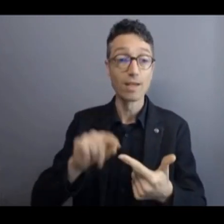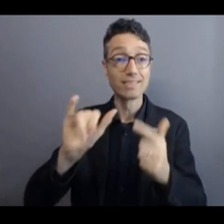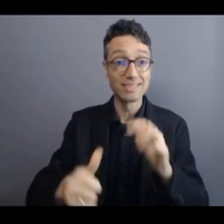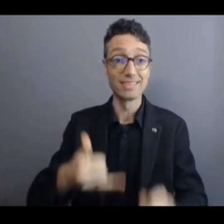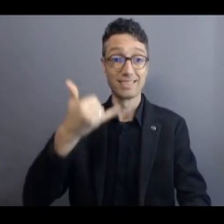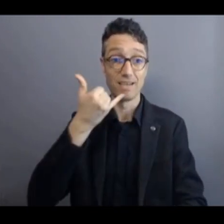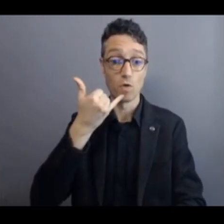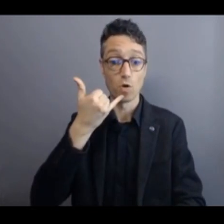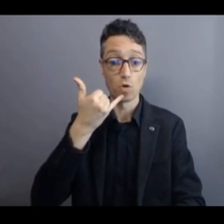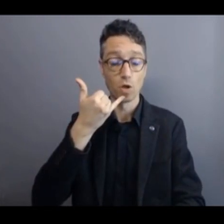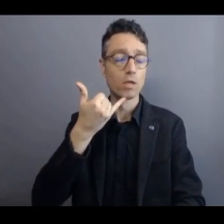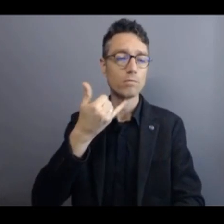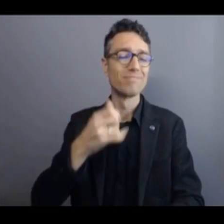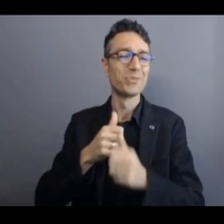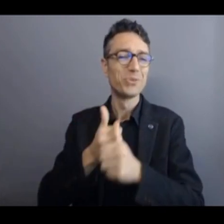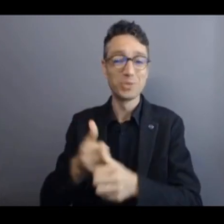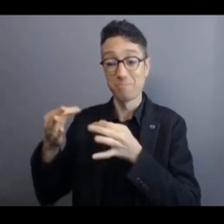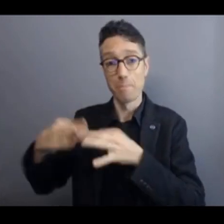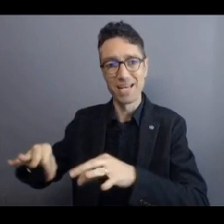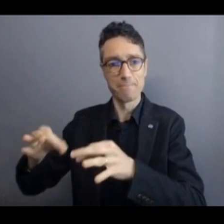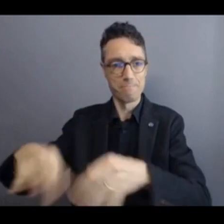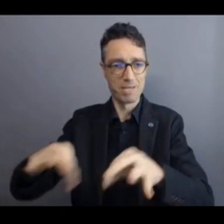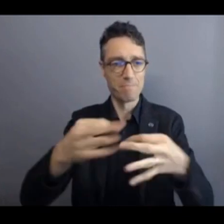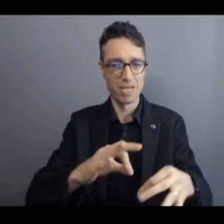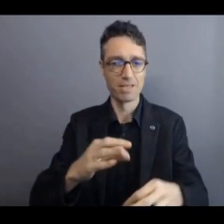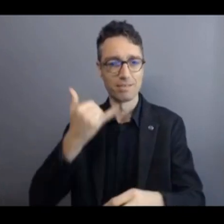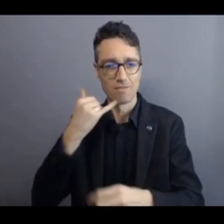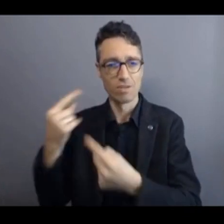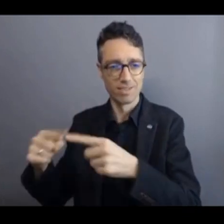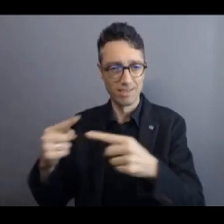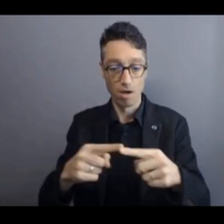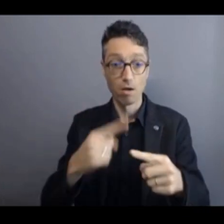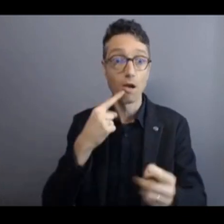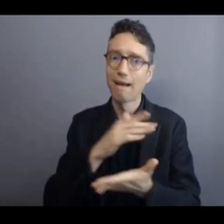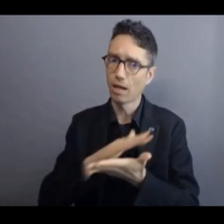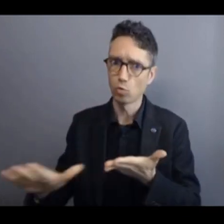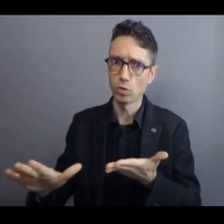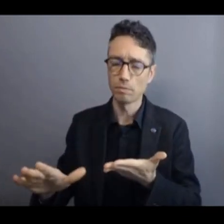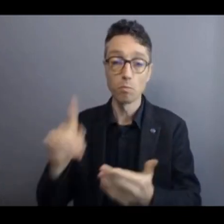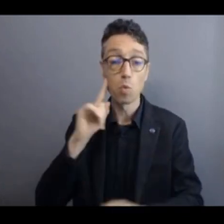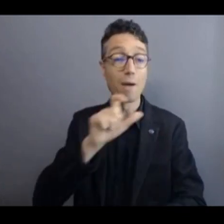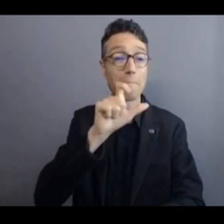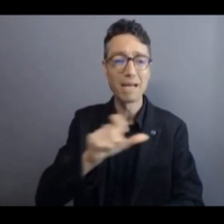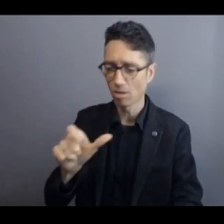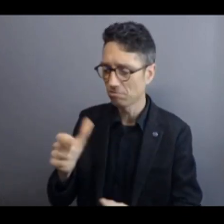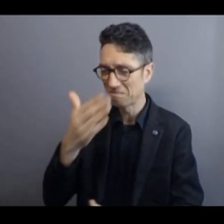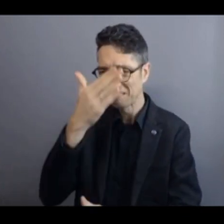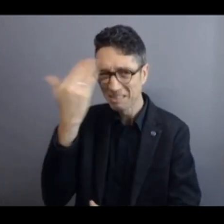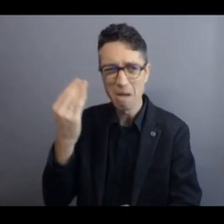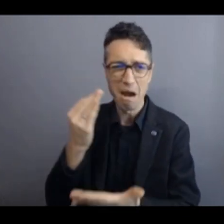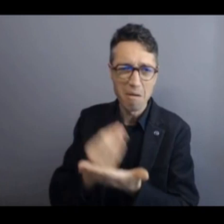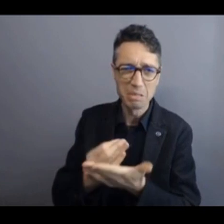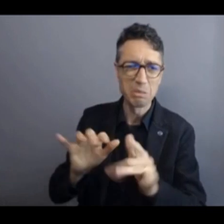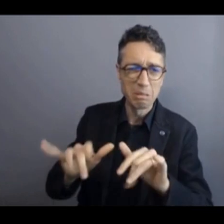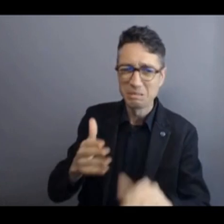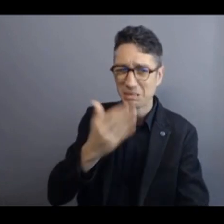pays, gratuite, pour que les gens qui ont des difficultés avec la technologie puissent appeler, si pour eux c'est plus simple, non seulement pour